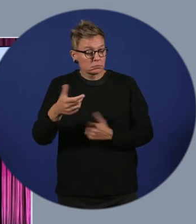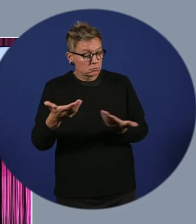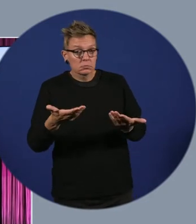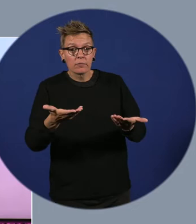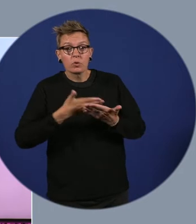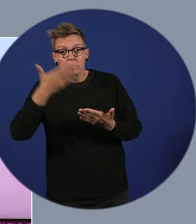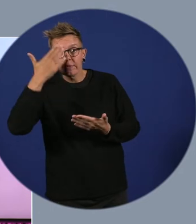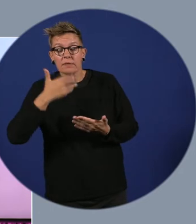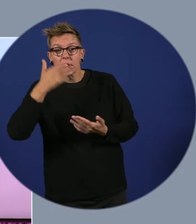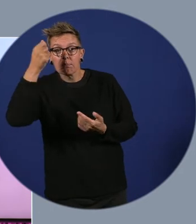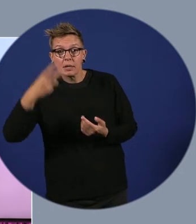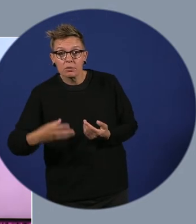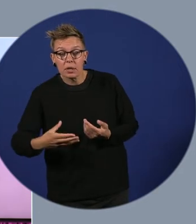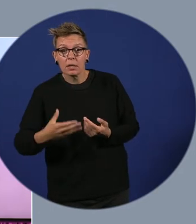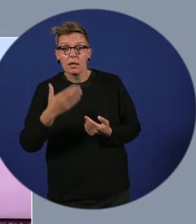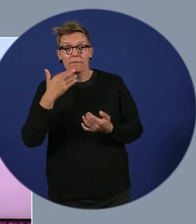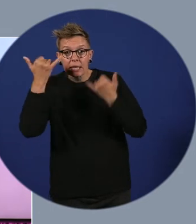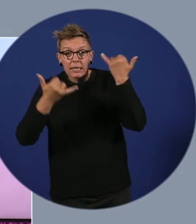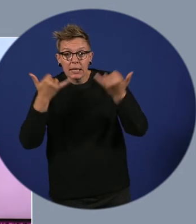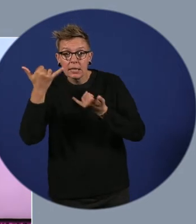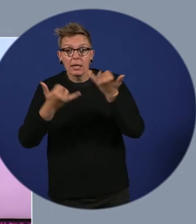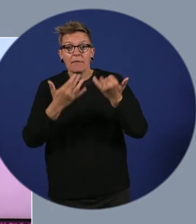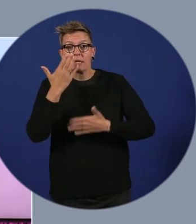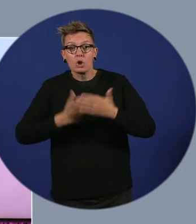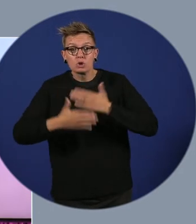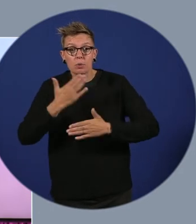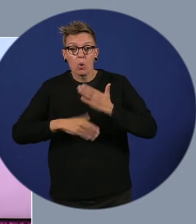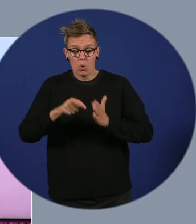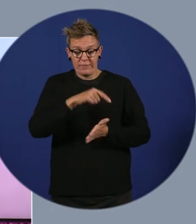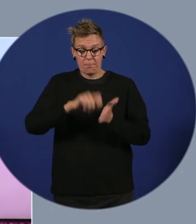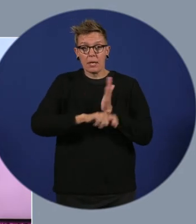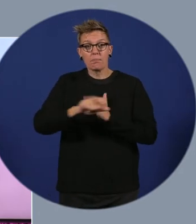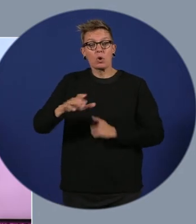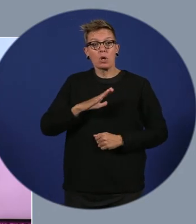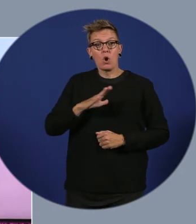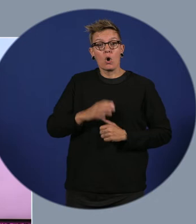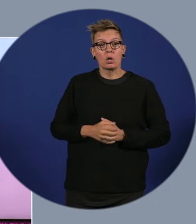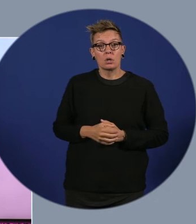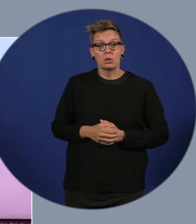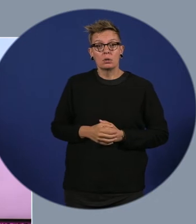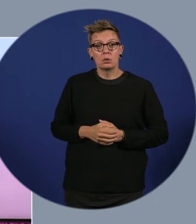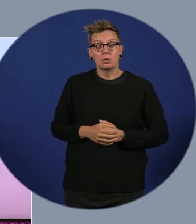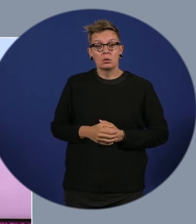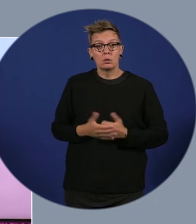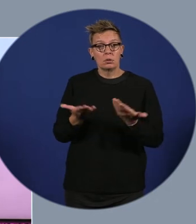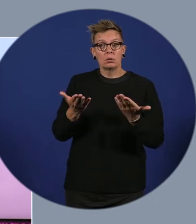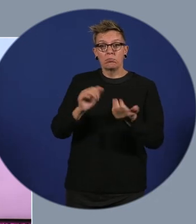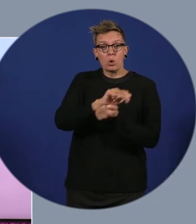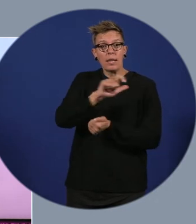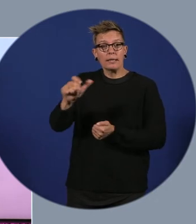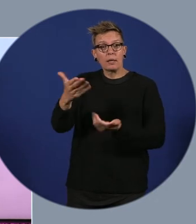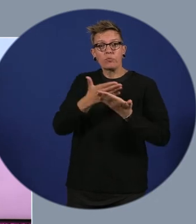vilka prioriteringar, vilka idéer, vilka önskningar som vi har. Och vi utkräver ju heller inget ansvar för de